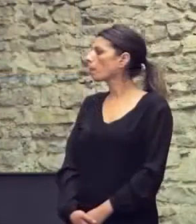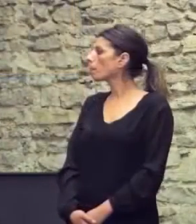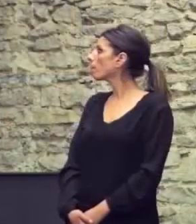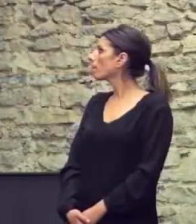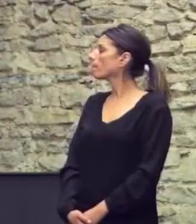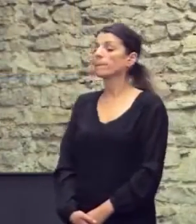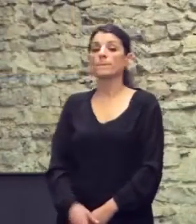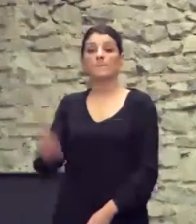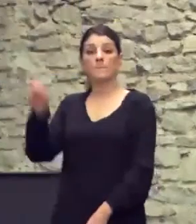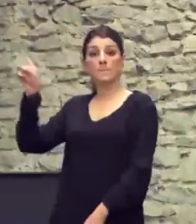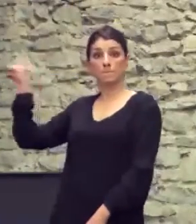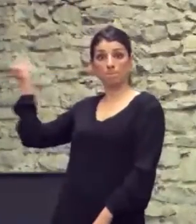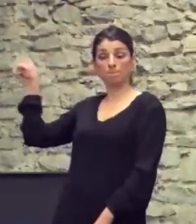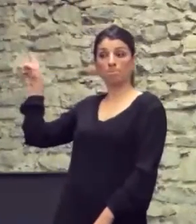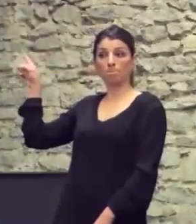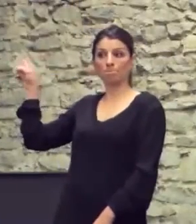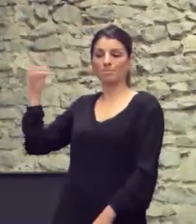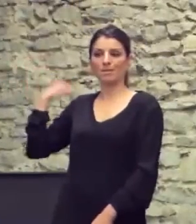Hau da,